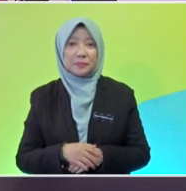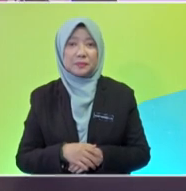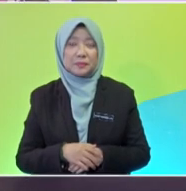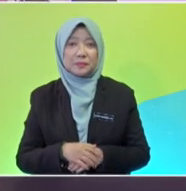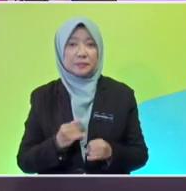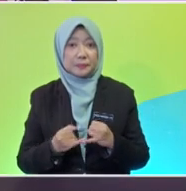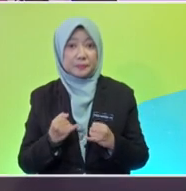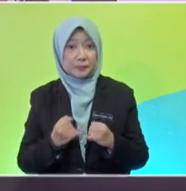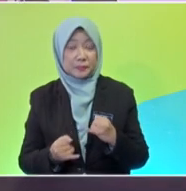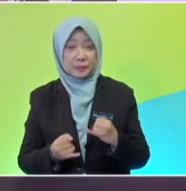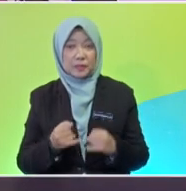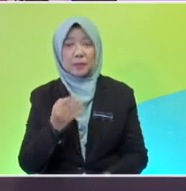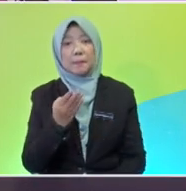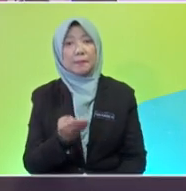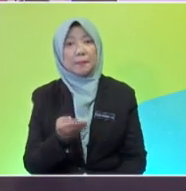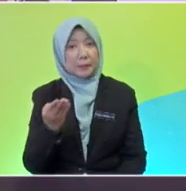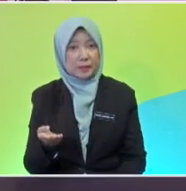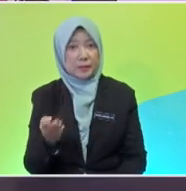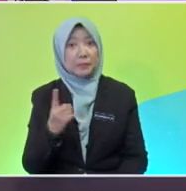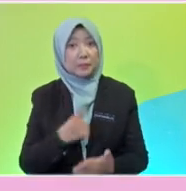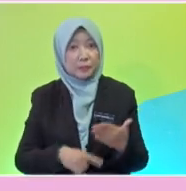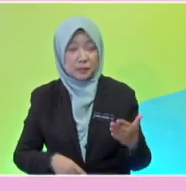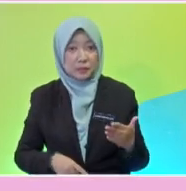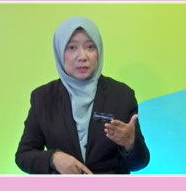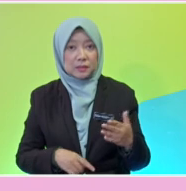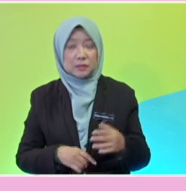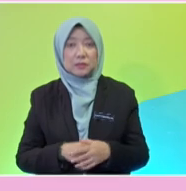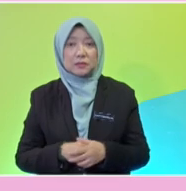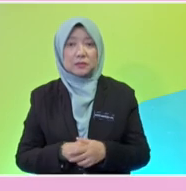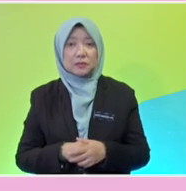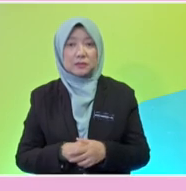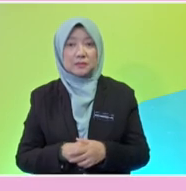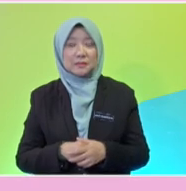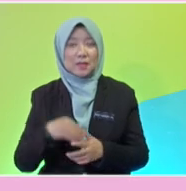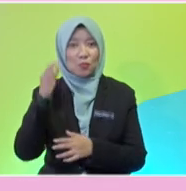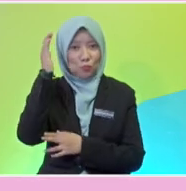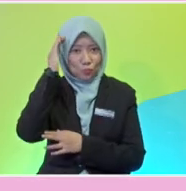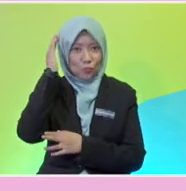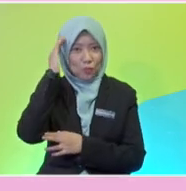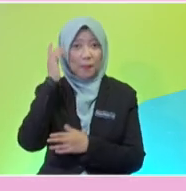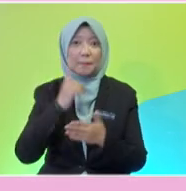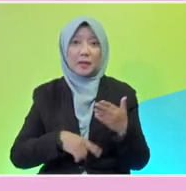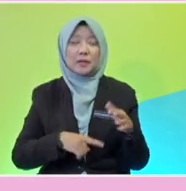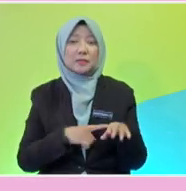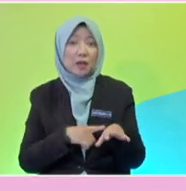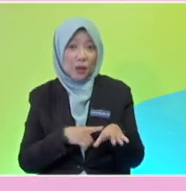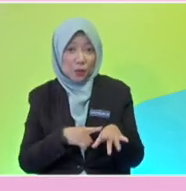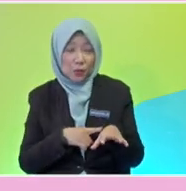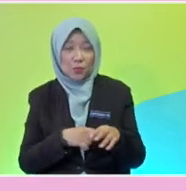terakhir bahannya itu apa Nah ini saya tahu ini daun